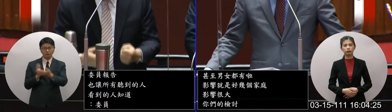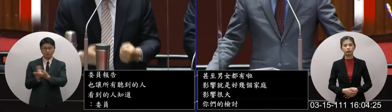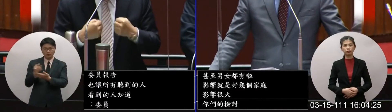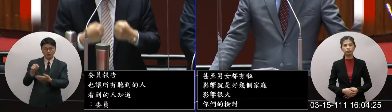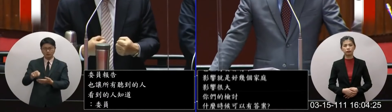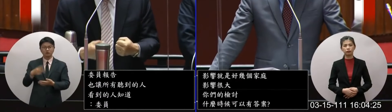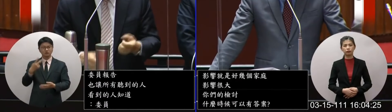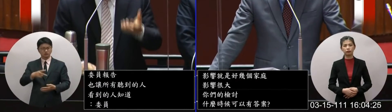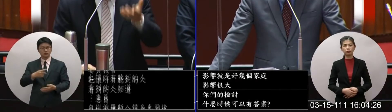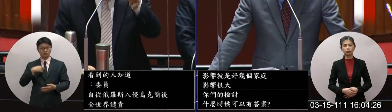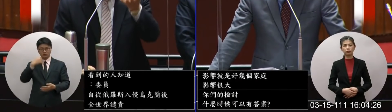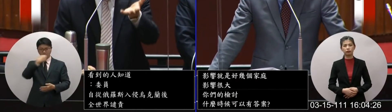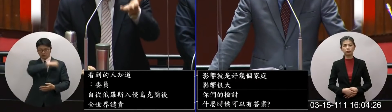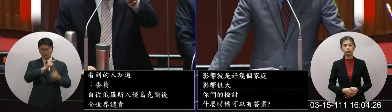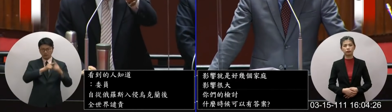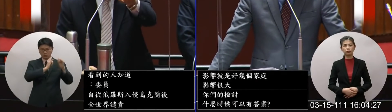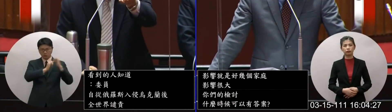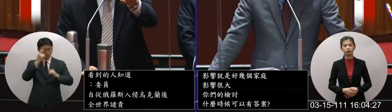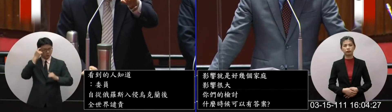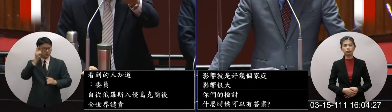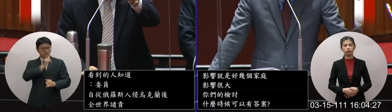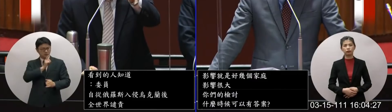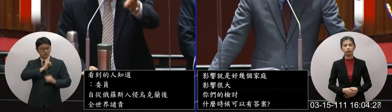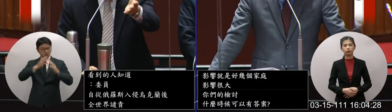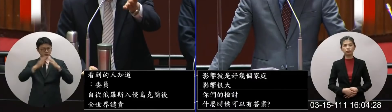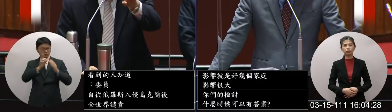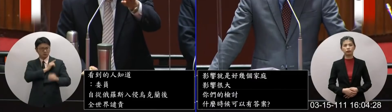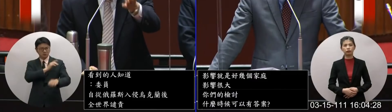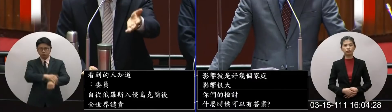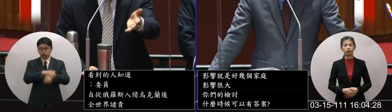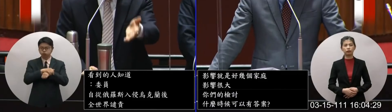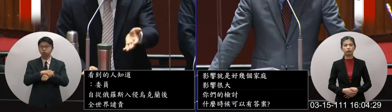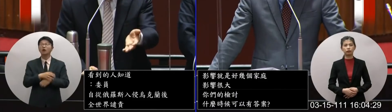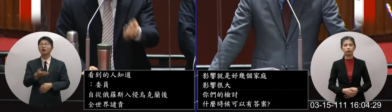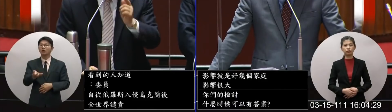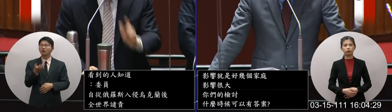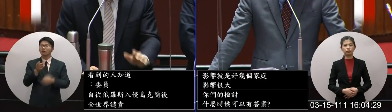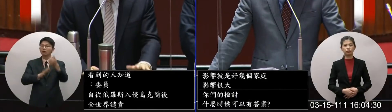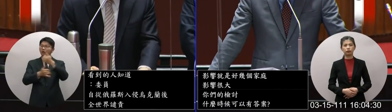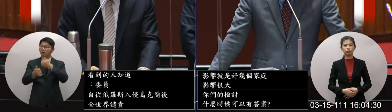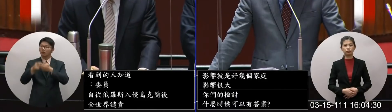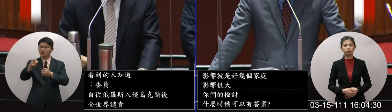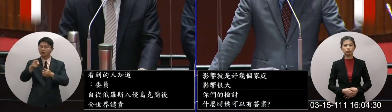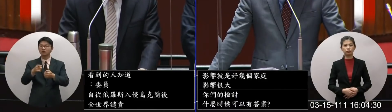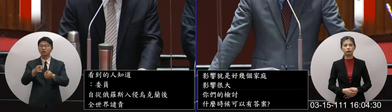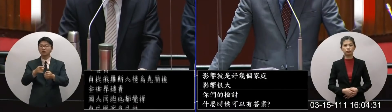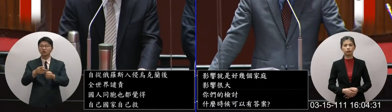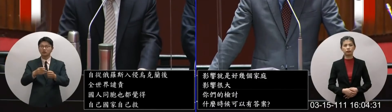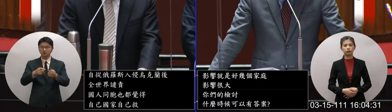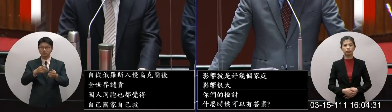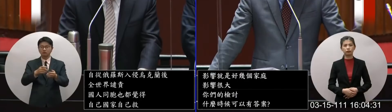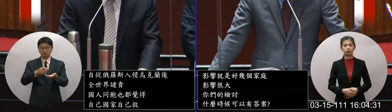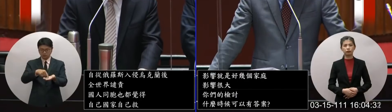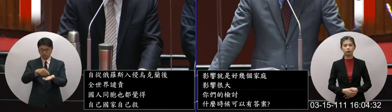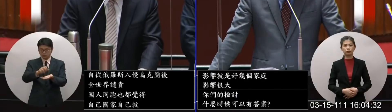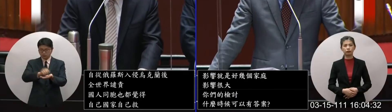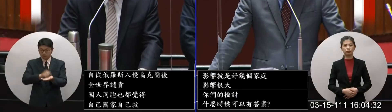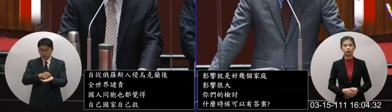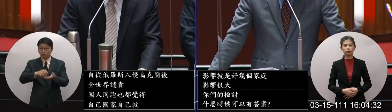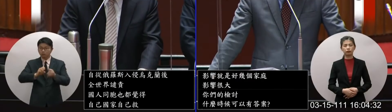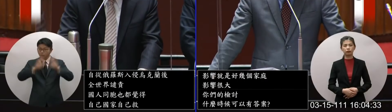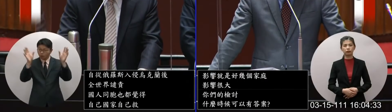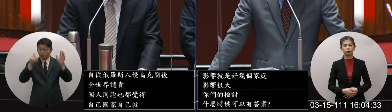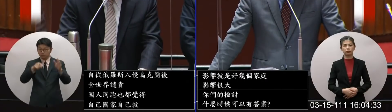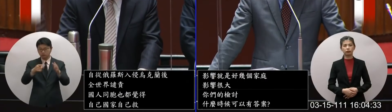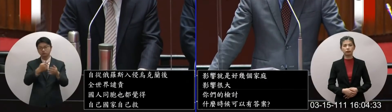自己国家自己救。这个刚才委员公布的民调数字也可以看出来，而对于